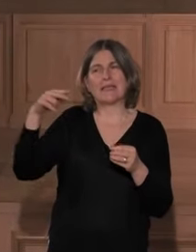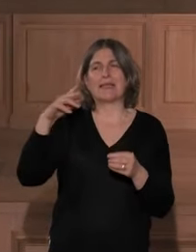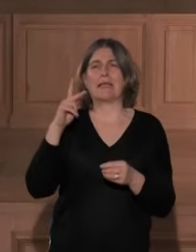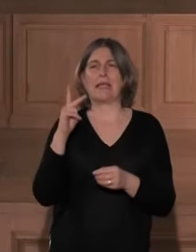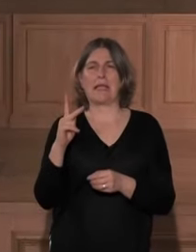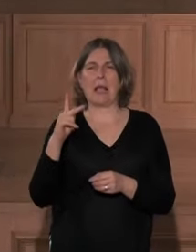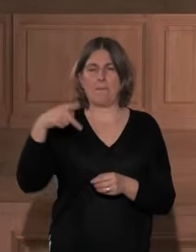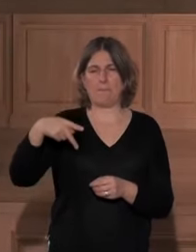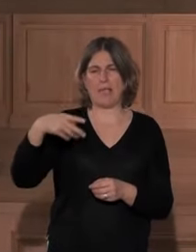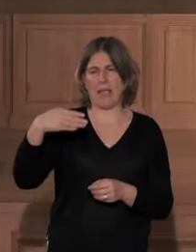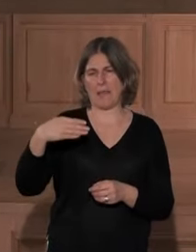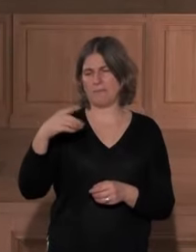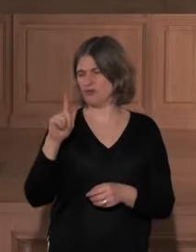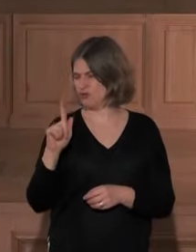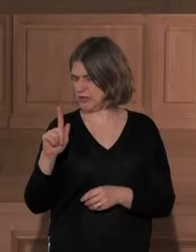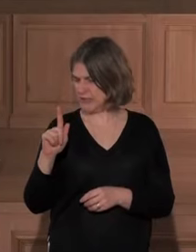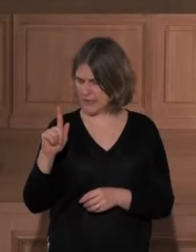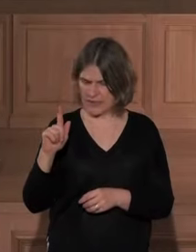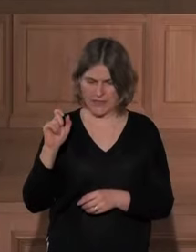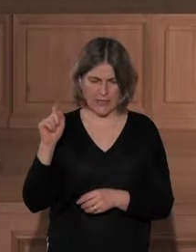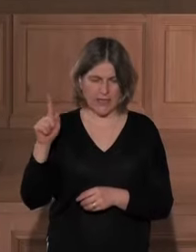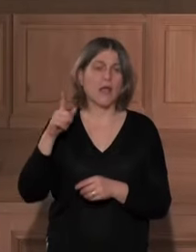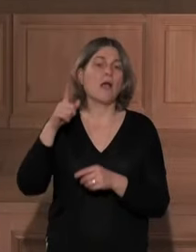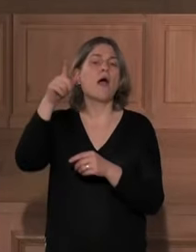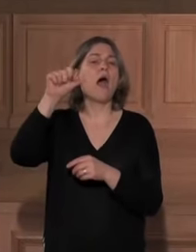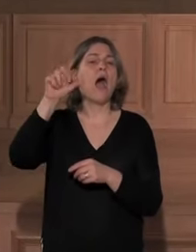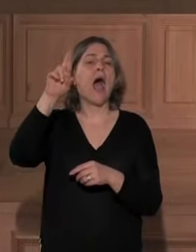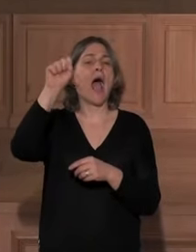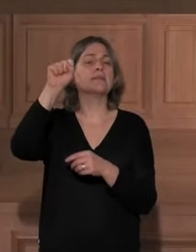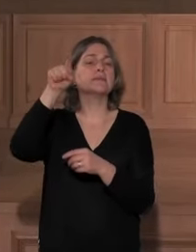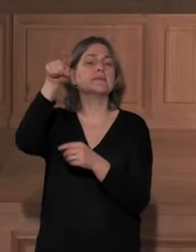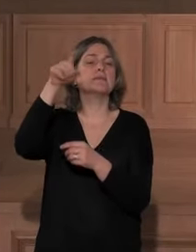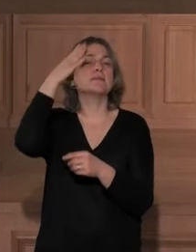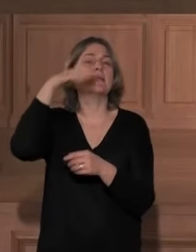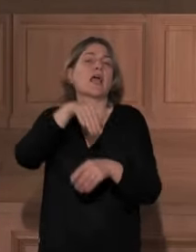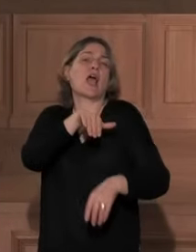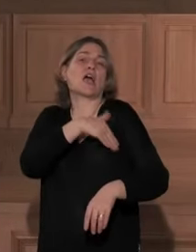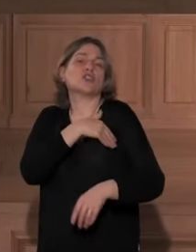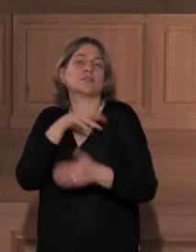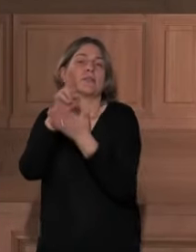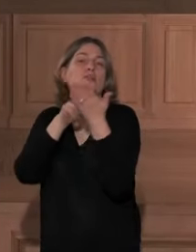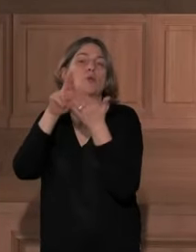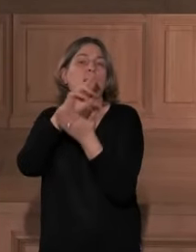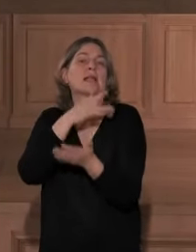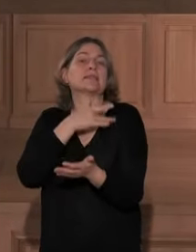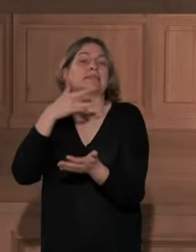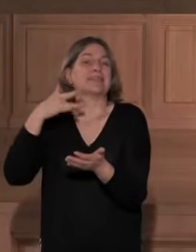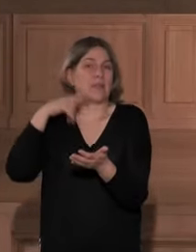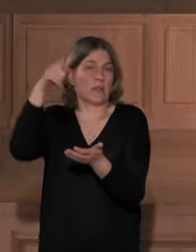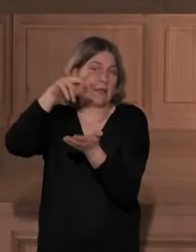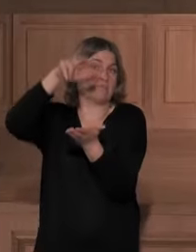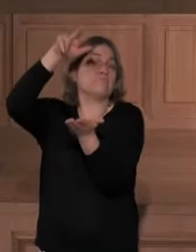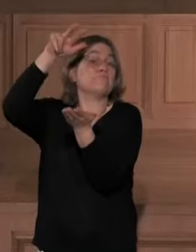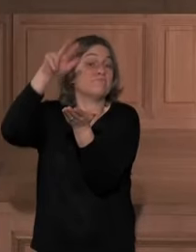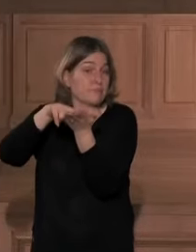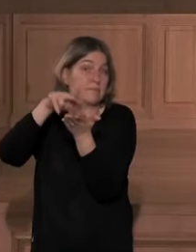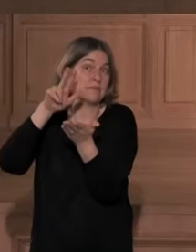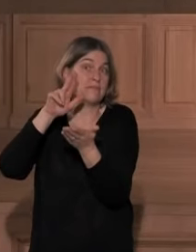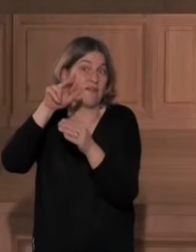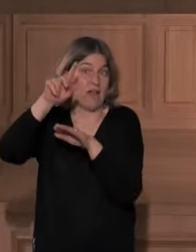financière du silence des justes, hein. Ça a même été l'accord de l'ARS, c'est l'Agence régionale de santé qui était d'accord et qui l'a payé. Et